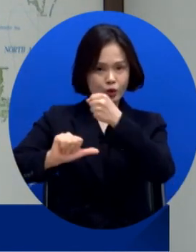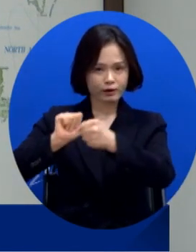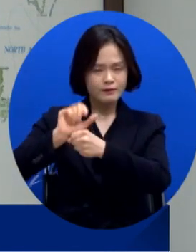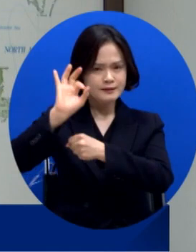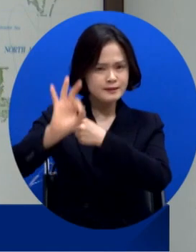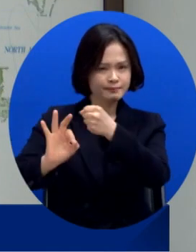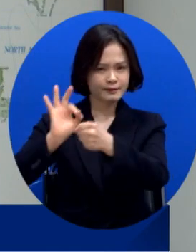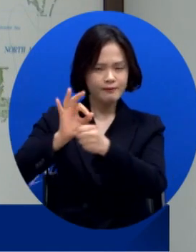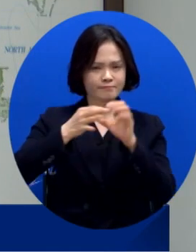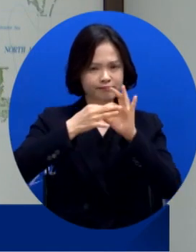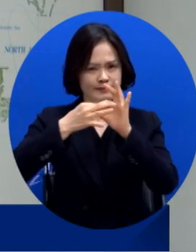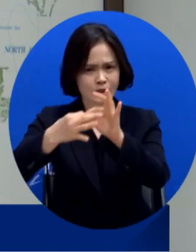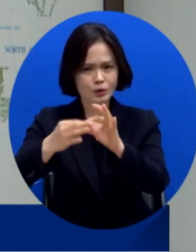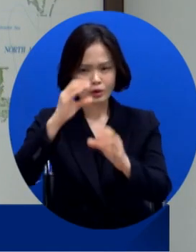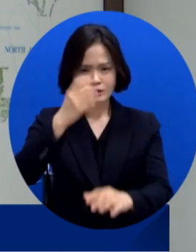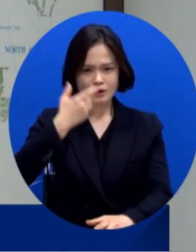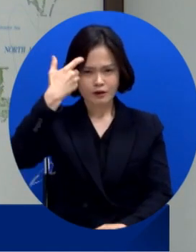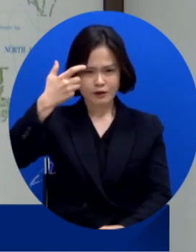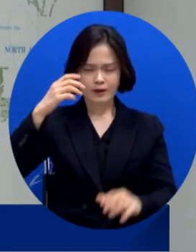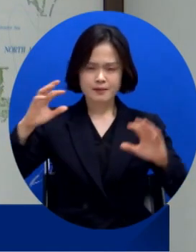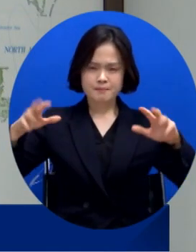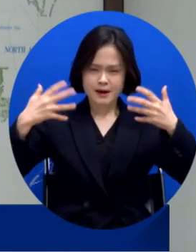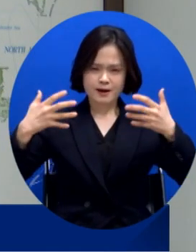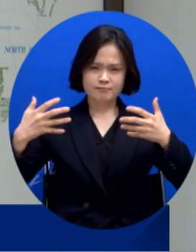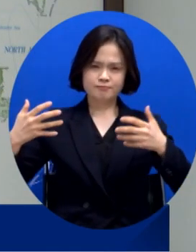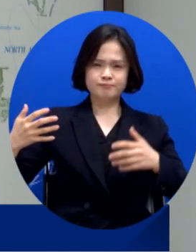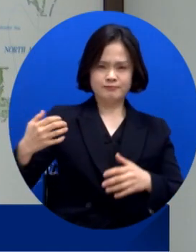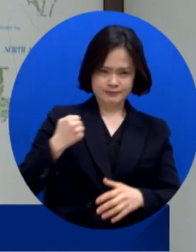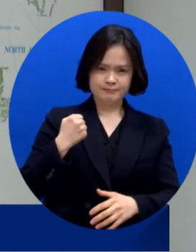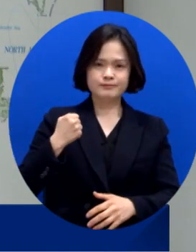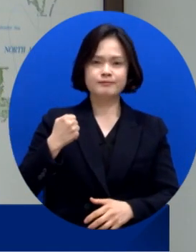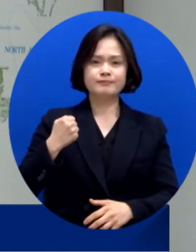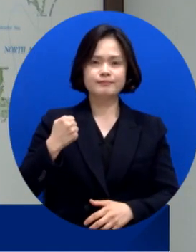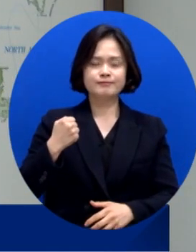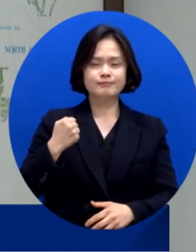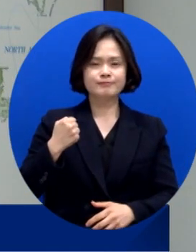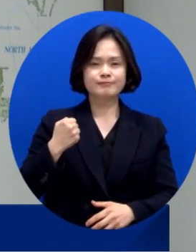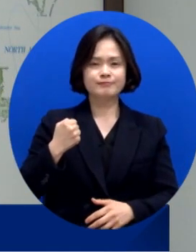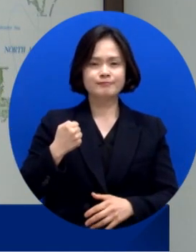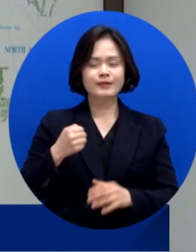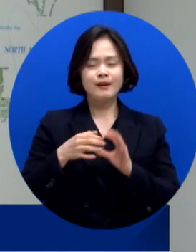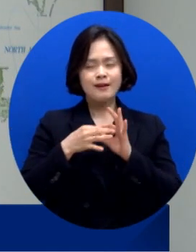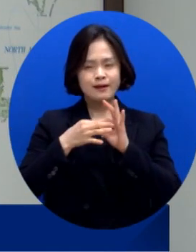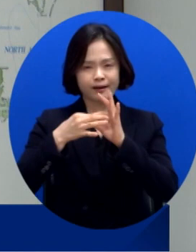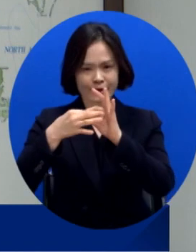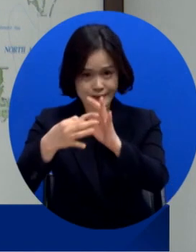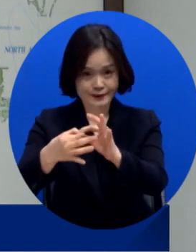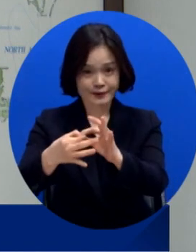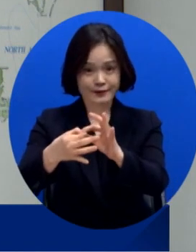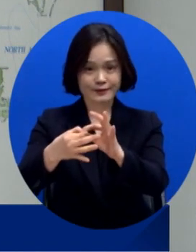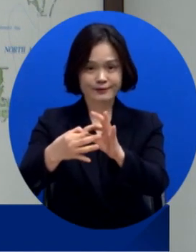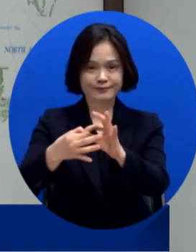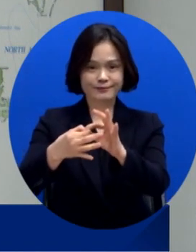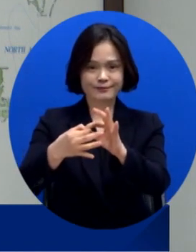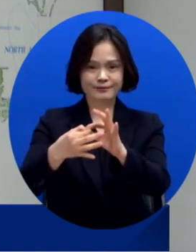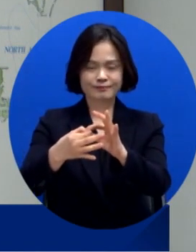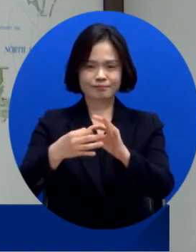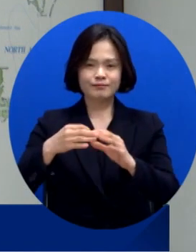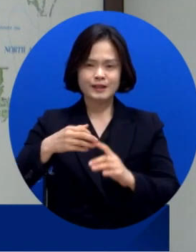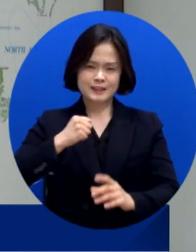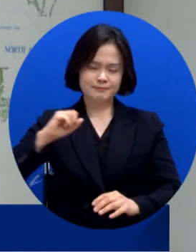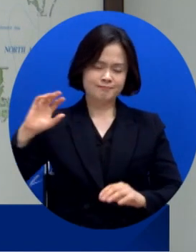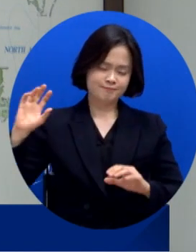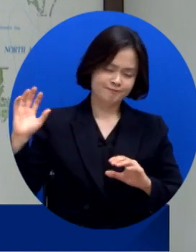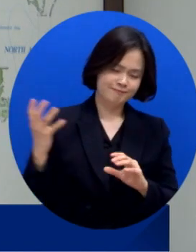성령의 바람을 타고 정말 지금까지 우리가 아주 솔바람 타고 왔다면 10주년을 지나면서 이제부터는 성령의 아주 폭풍우 같은